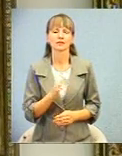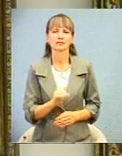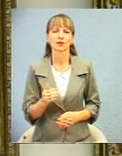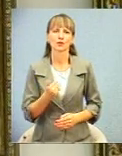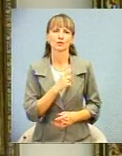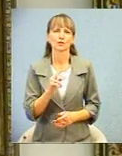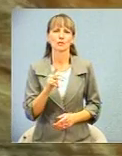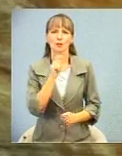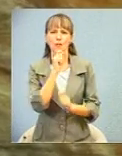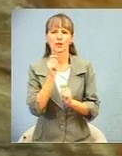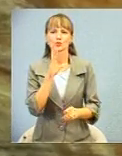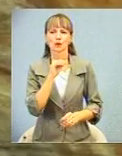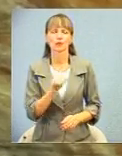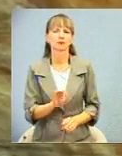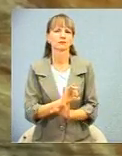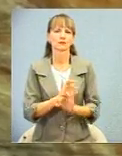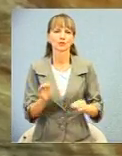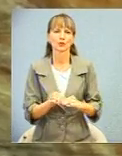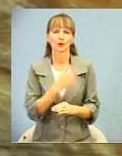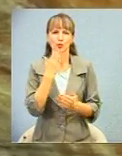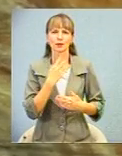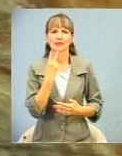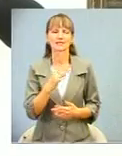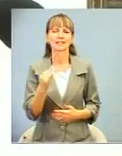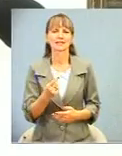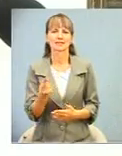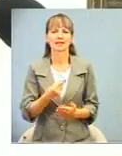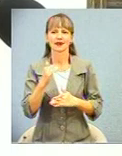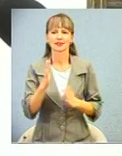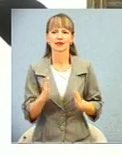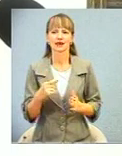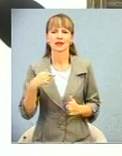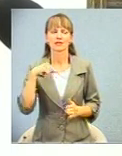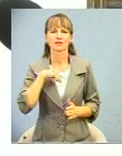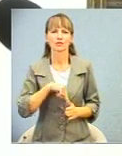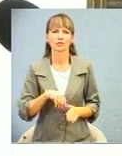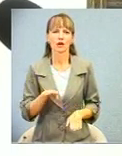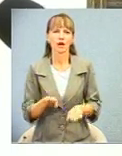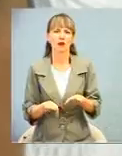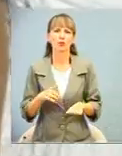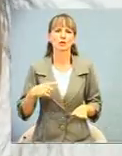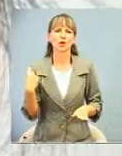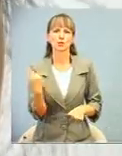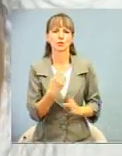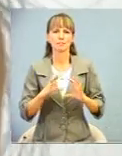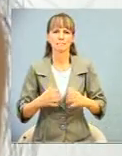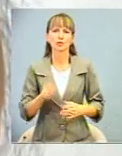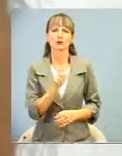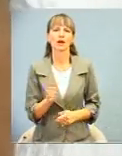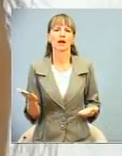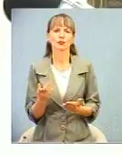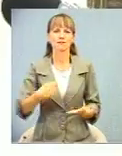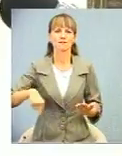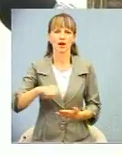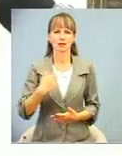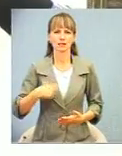їй подарували собаку. Ідеальний домашній улюбленець дивиться з полотна. Состояние гармонии с окружающим миром, с людьми, которые вокруг меня, с